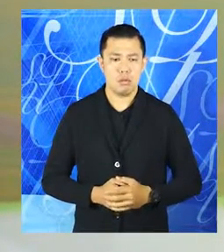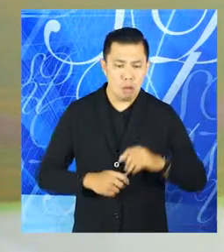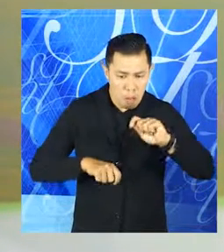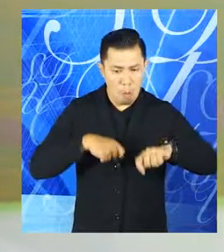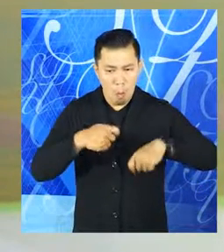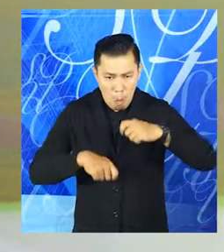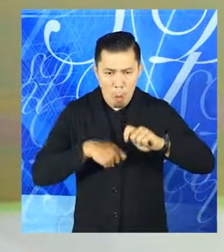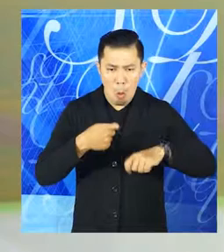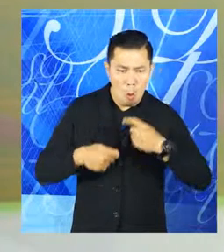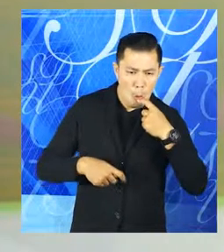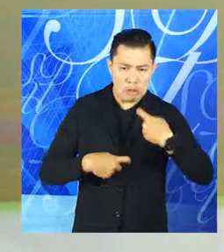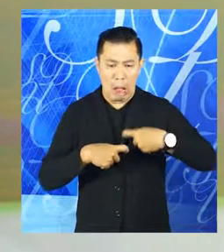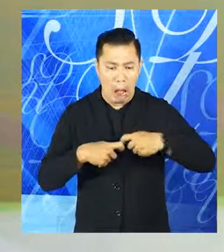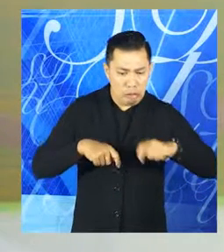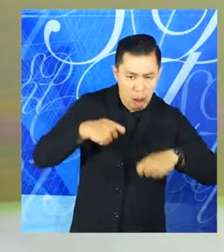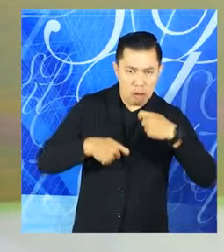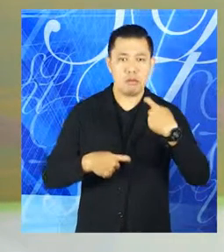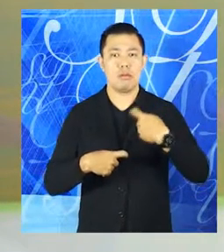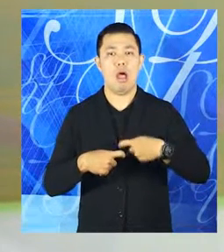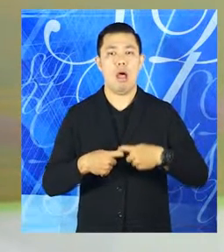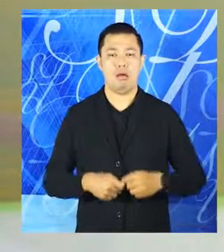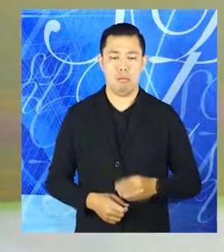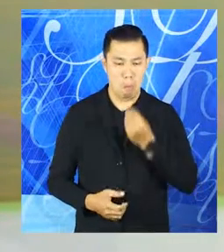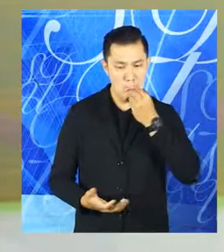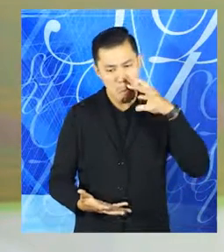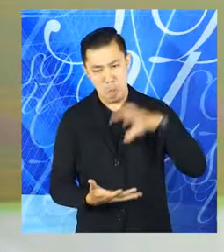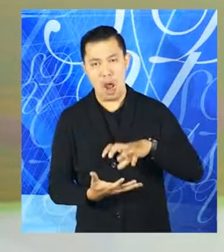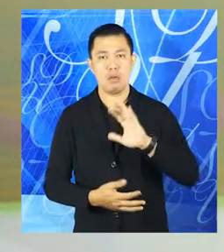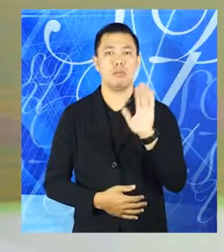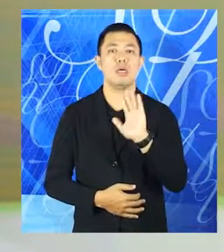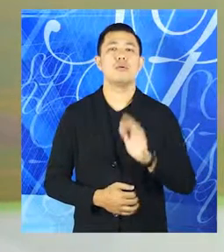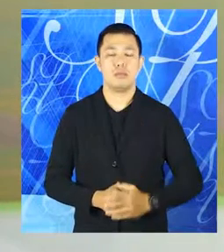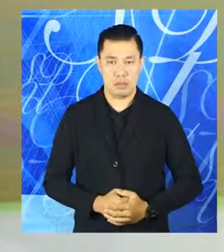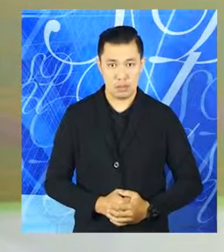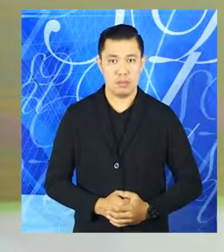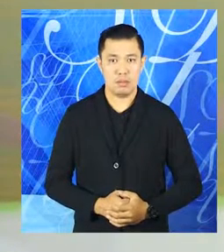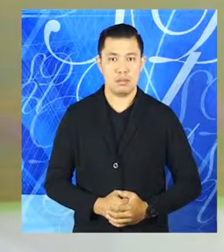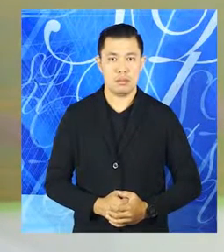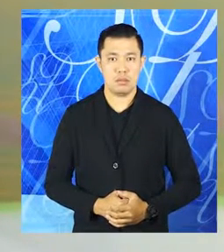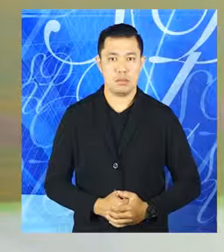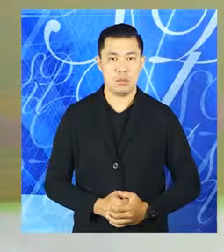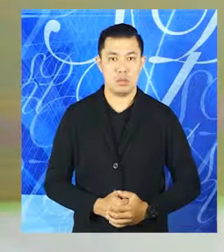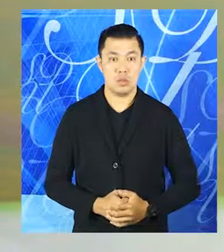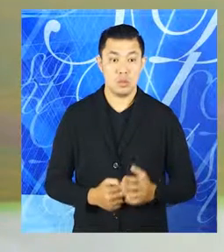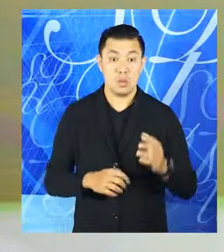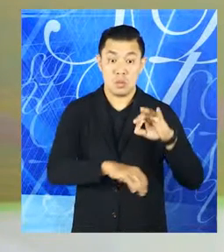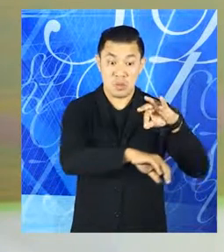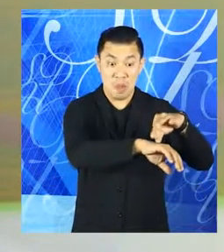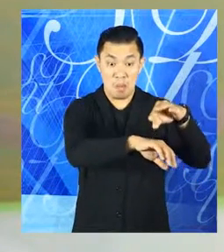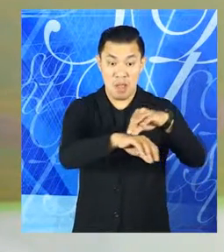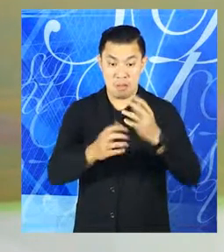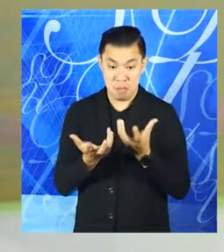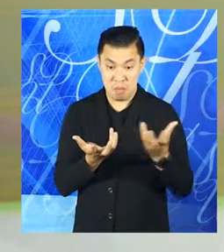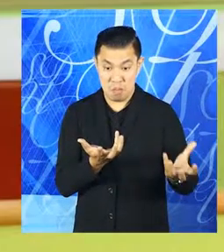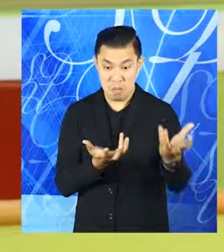รับประทานไม่สะดวกหรือมากจนเกินไปในการวางอาหาร